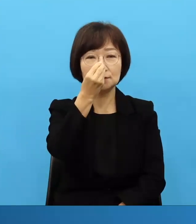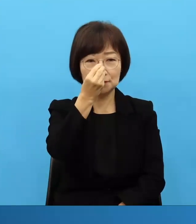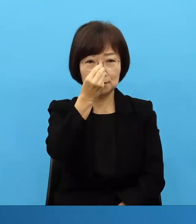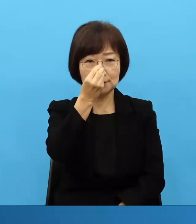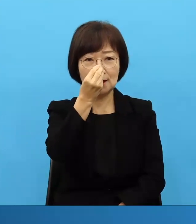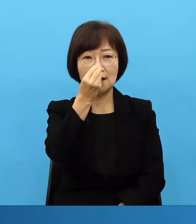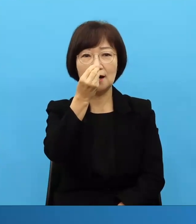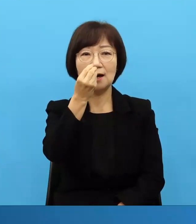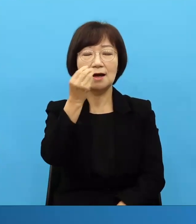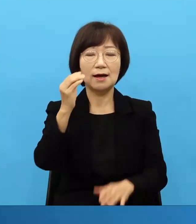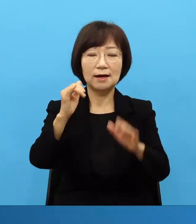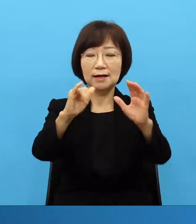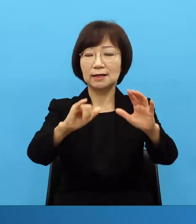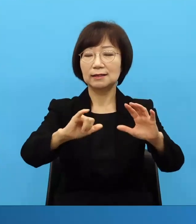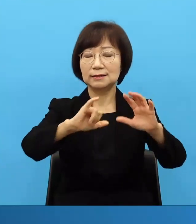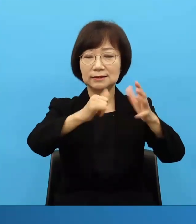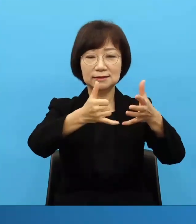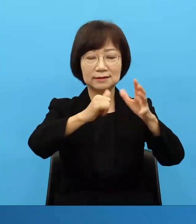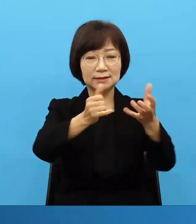거룩하오라.